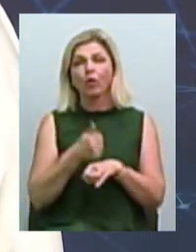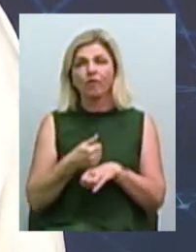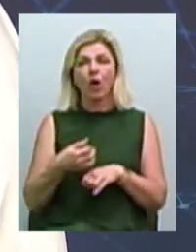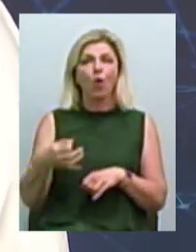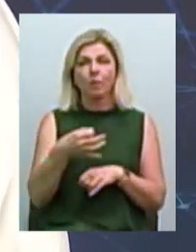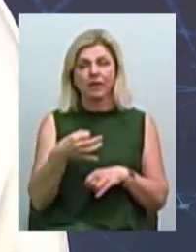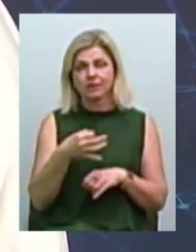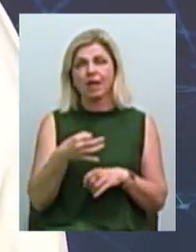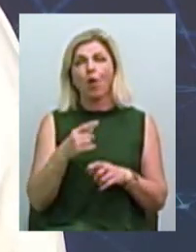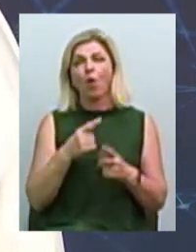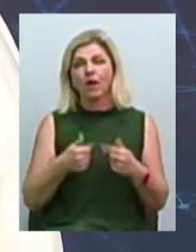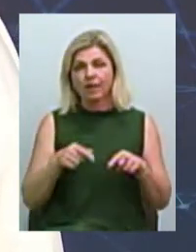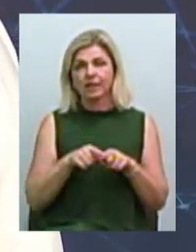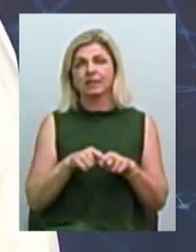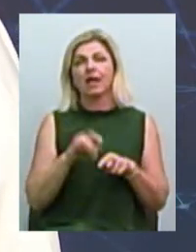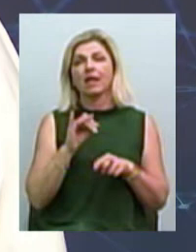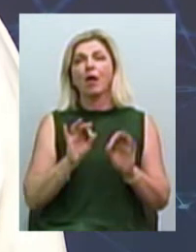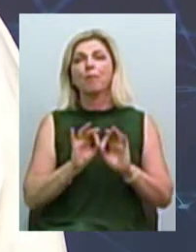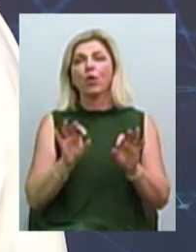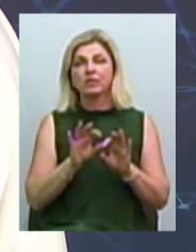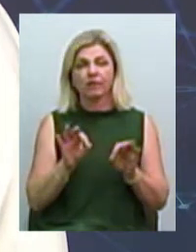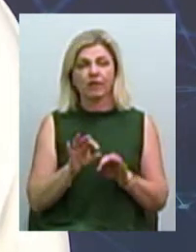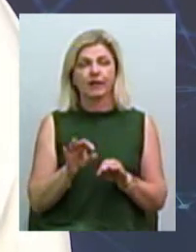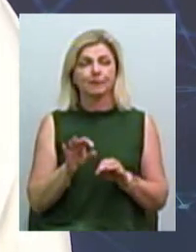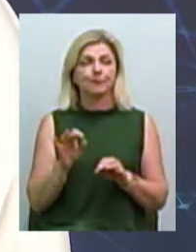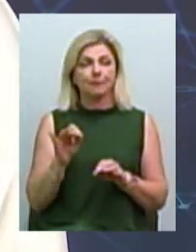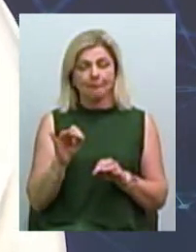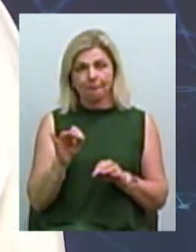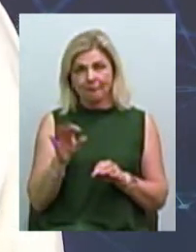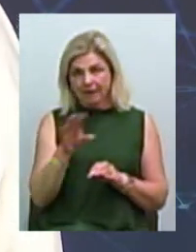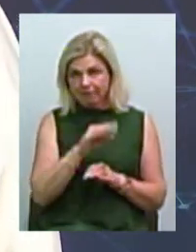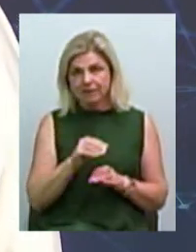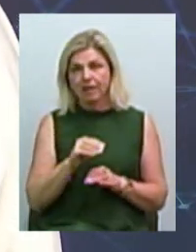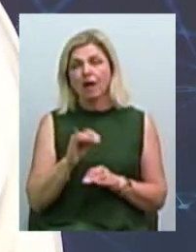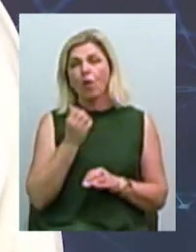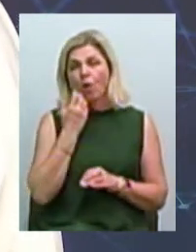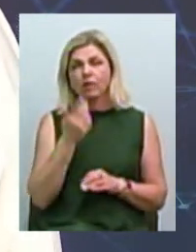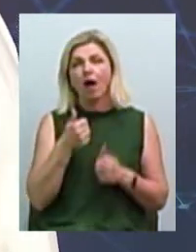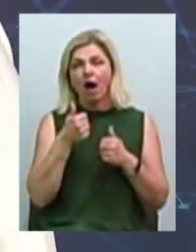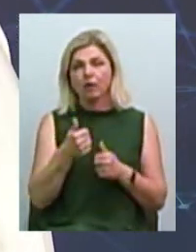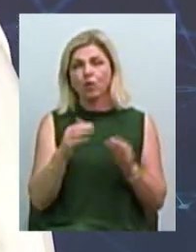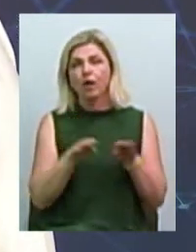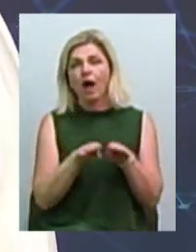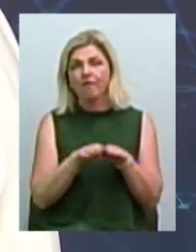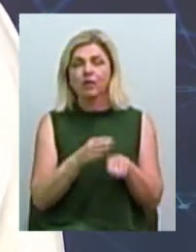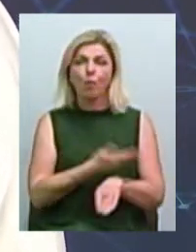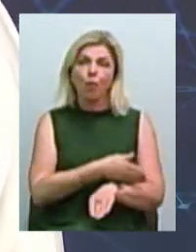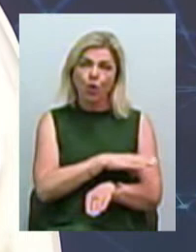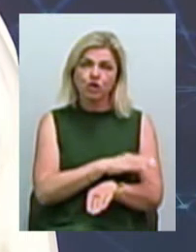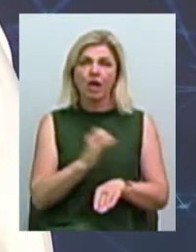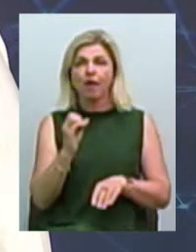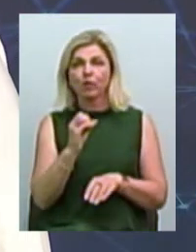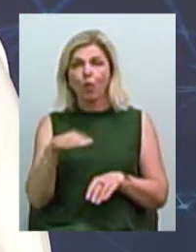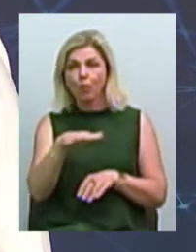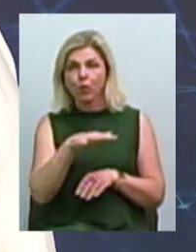Олексій Юрійович. І це пояснював і Славомір Новак. Коли дуже гарно порівнюють там дороги з Польщею, з Європою, так вони